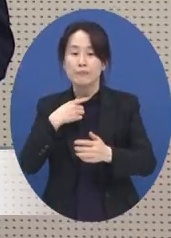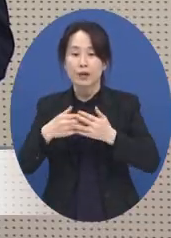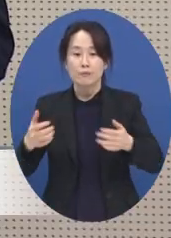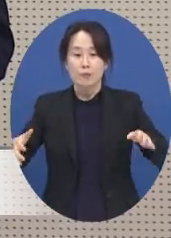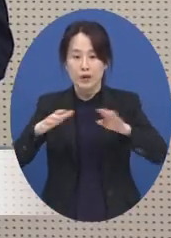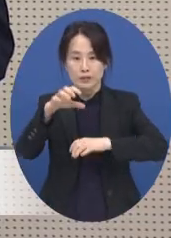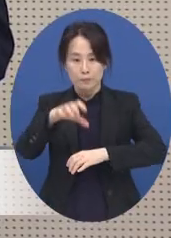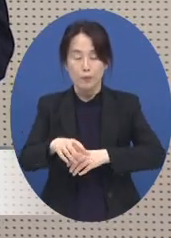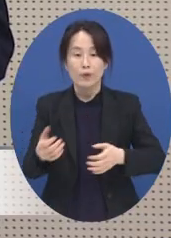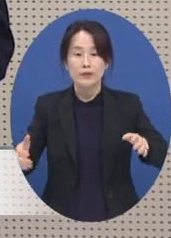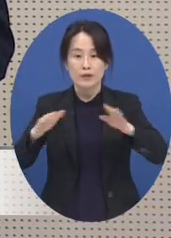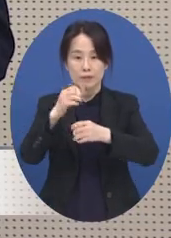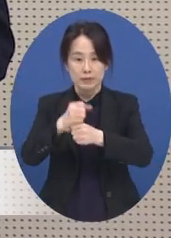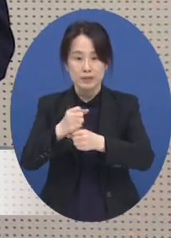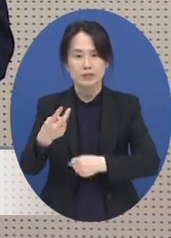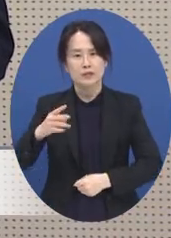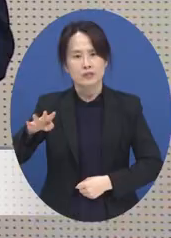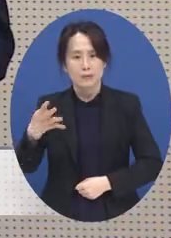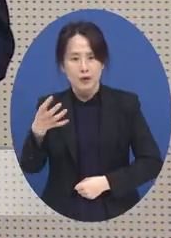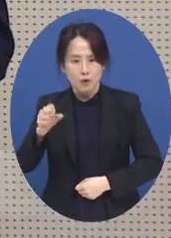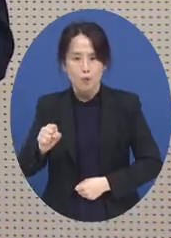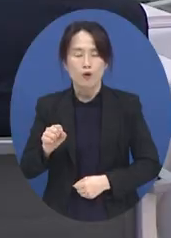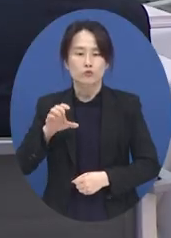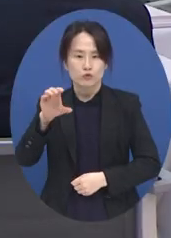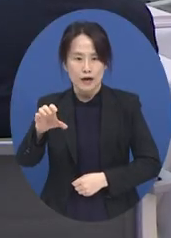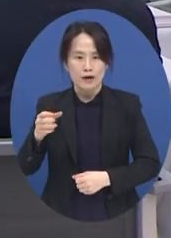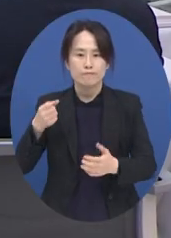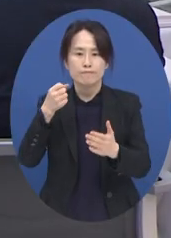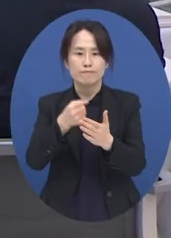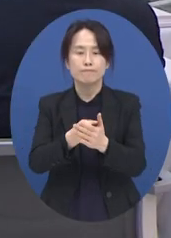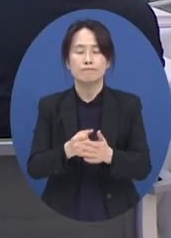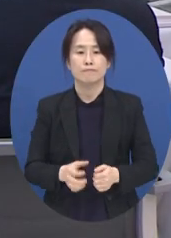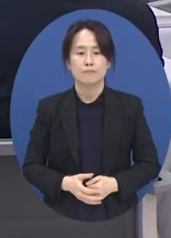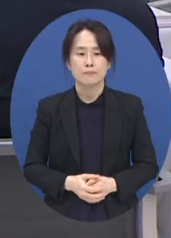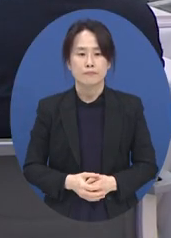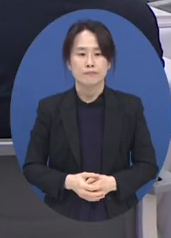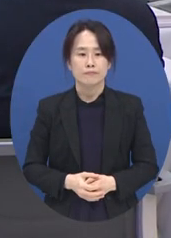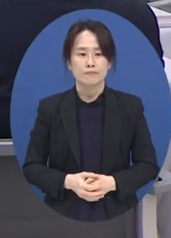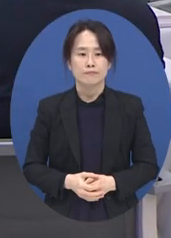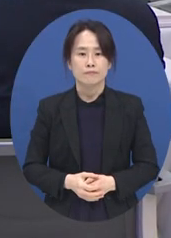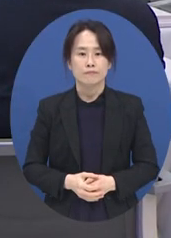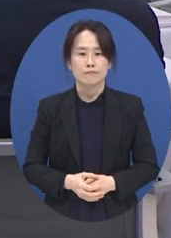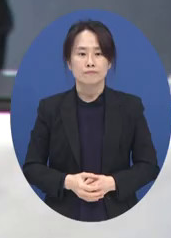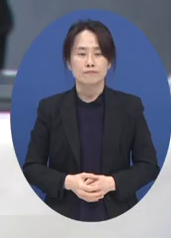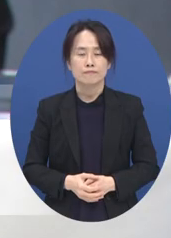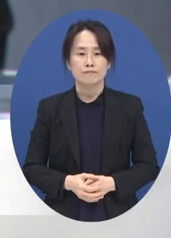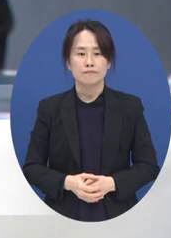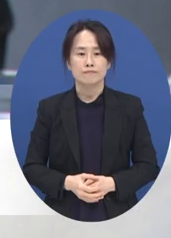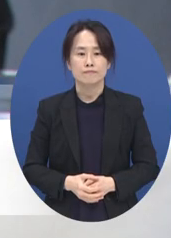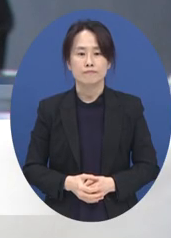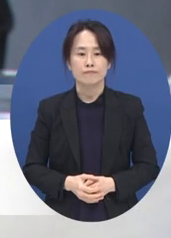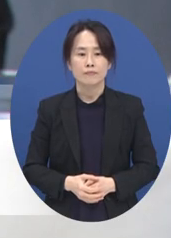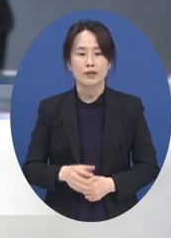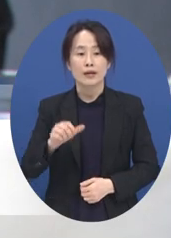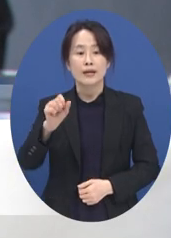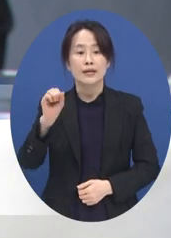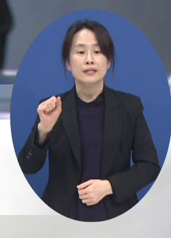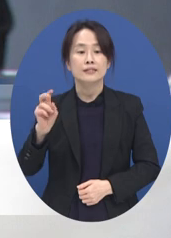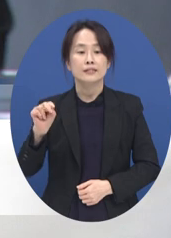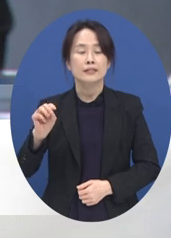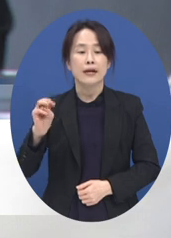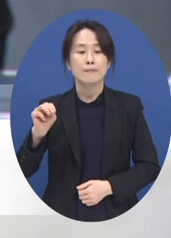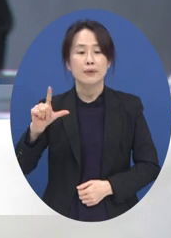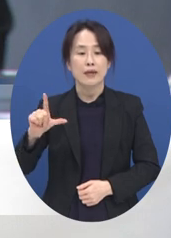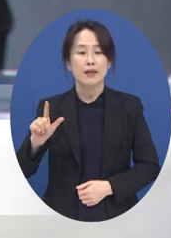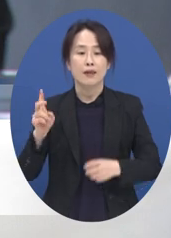조성에 2,400억 원을 투자하는 통큰 결정을 내린 겁니다. We're not only committed to our